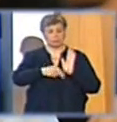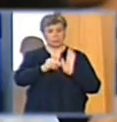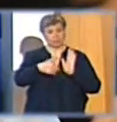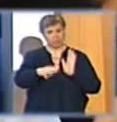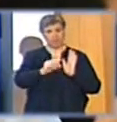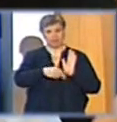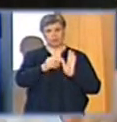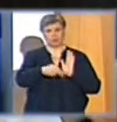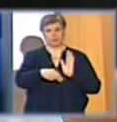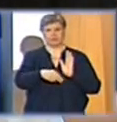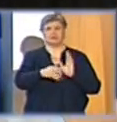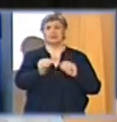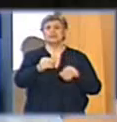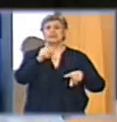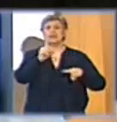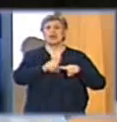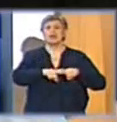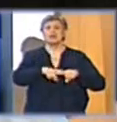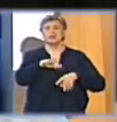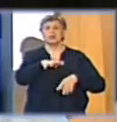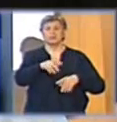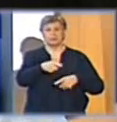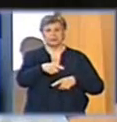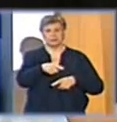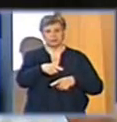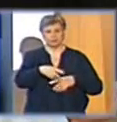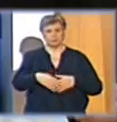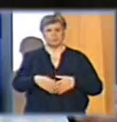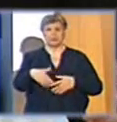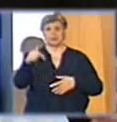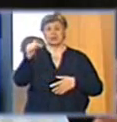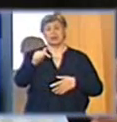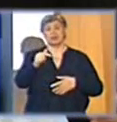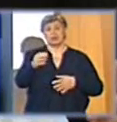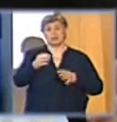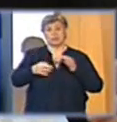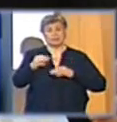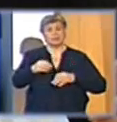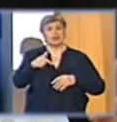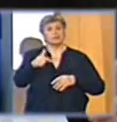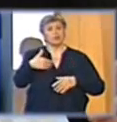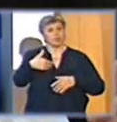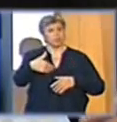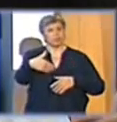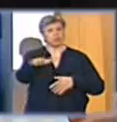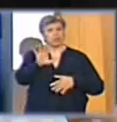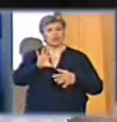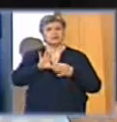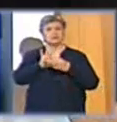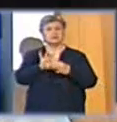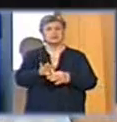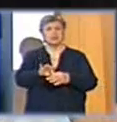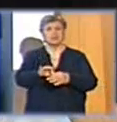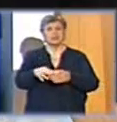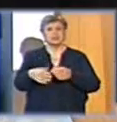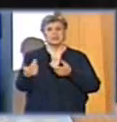ότι δεν σημαίνει αυτό ολοκλήρωση διαπραγμάτευσης και ότι θα συνεχιστεί η διαπραγμάτευση. Εδώ έχω 2 ερωτήματα. Το